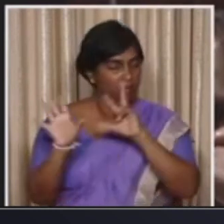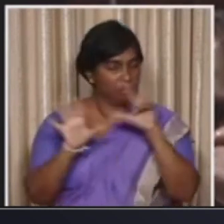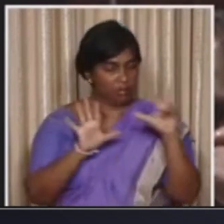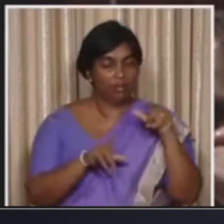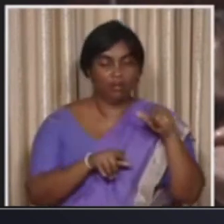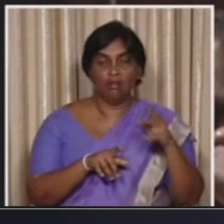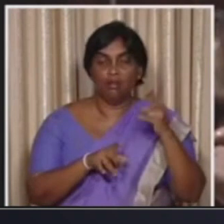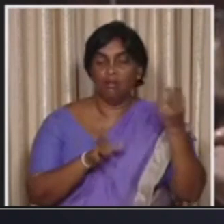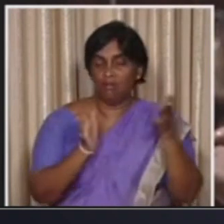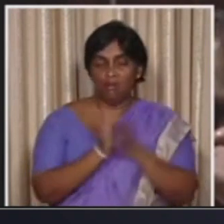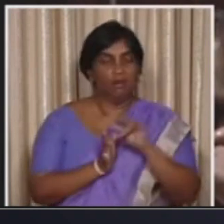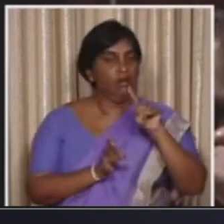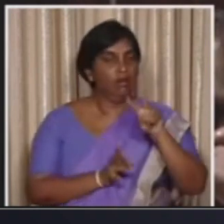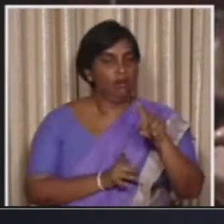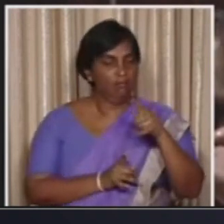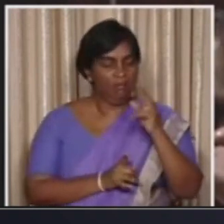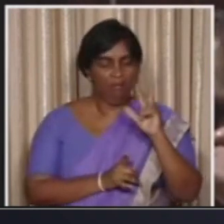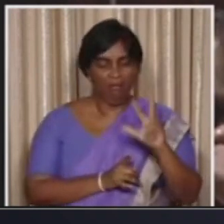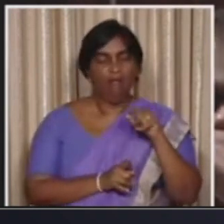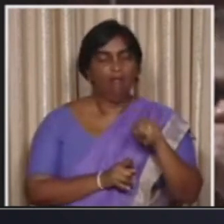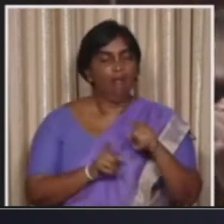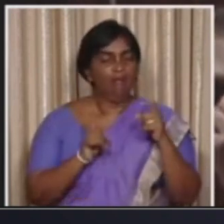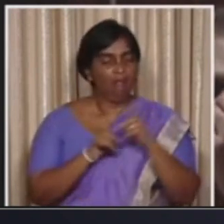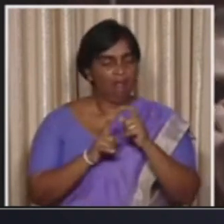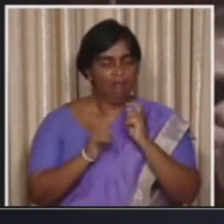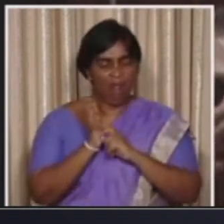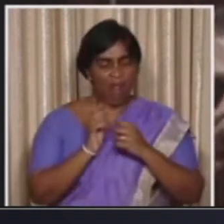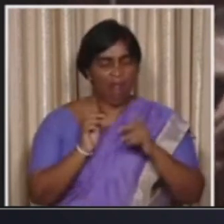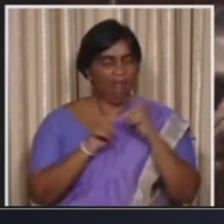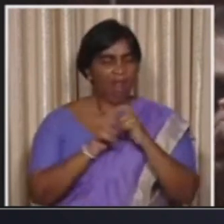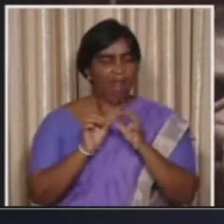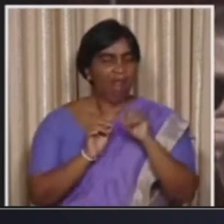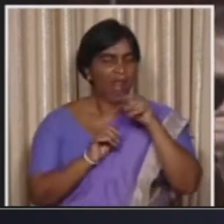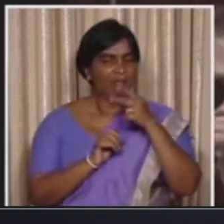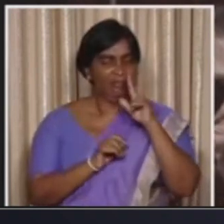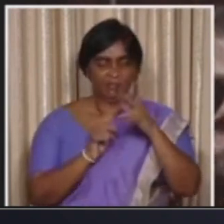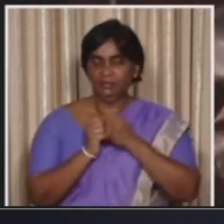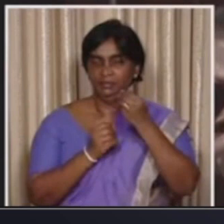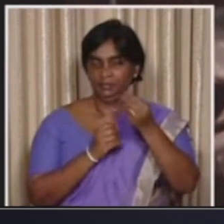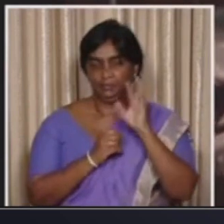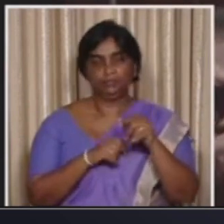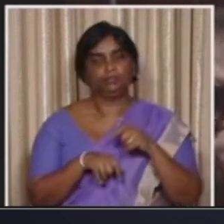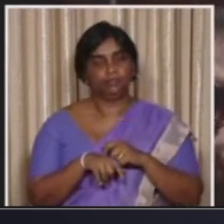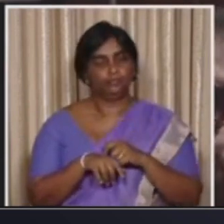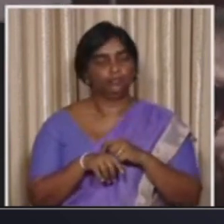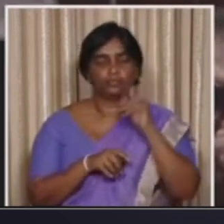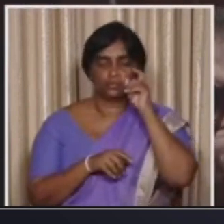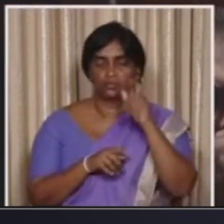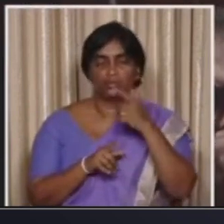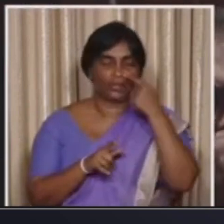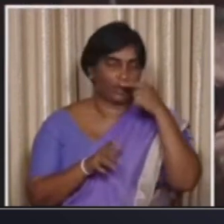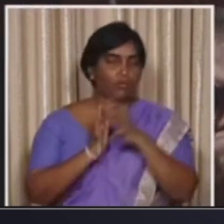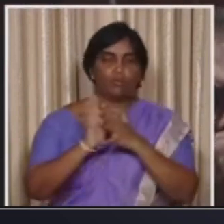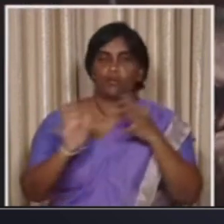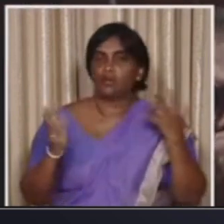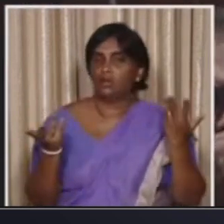අර 20වොත් 108යි. මේ ණය ඩොලර් බිලියන 108ට ඇවිල්ලා තියෙන වෙලාවේ බලන්නක තෙල් බෝලින්